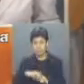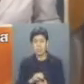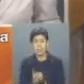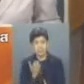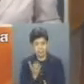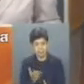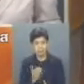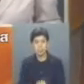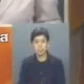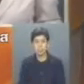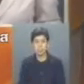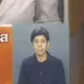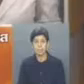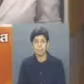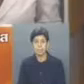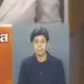ราค่ะ